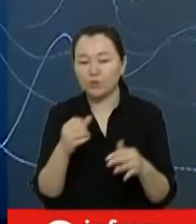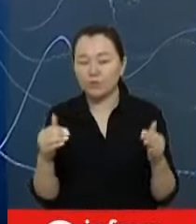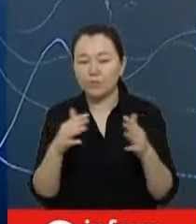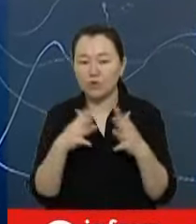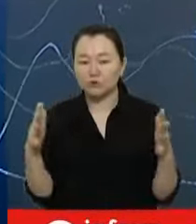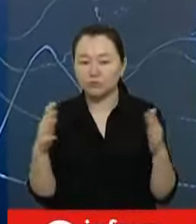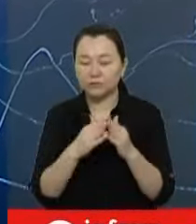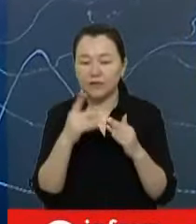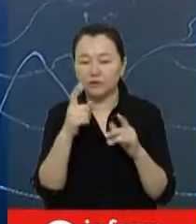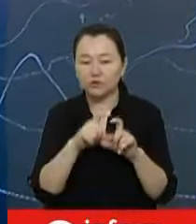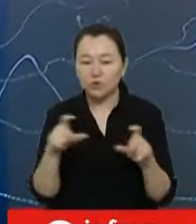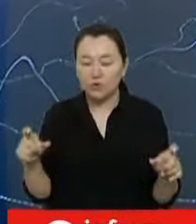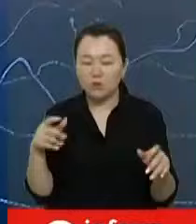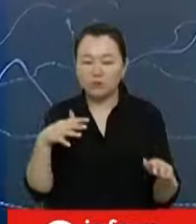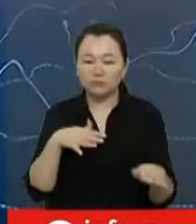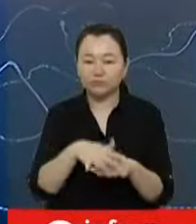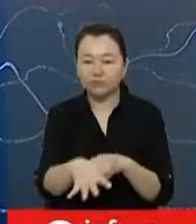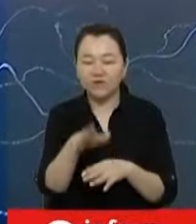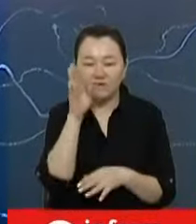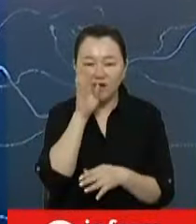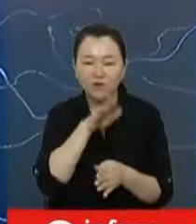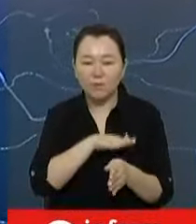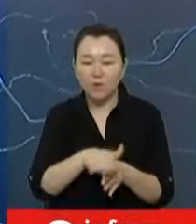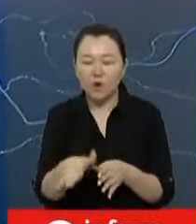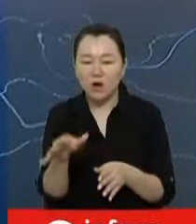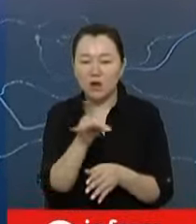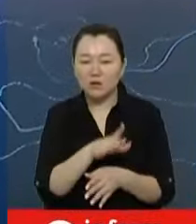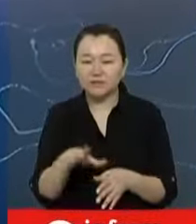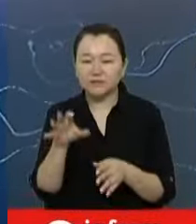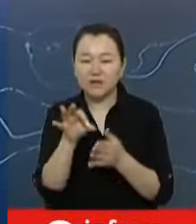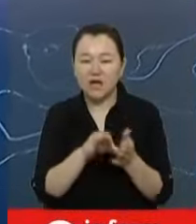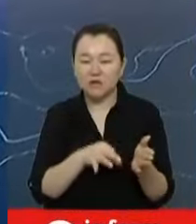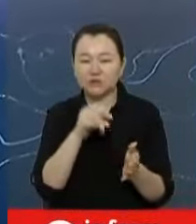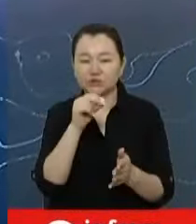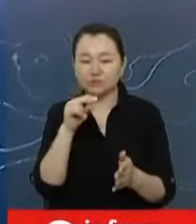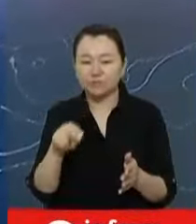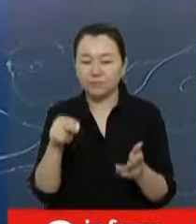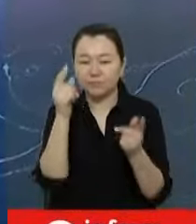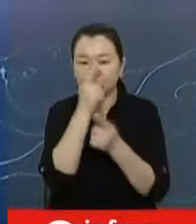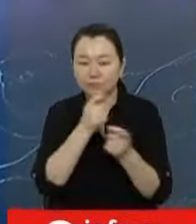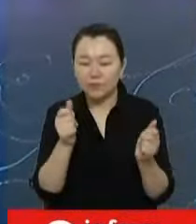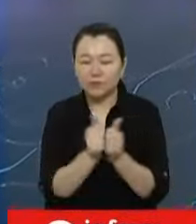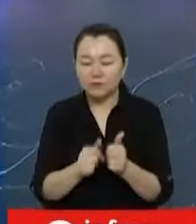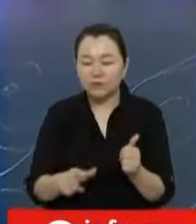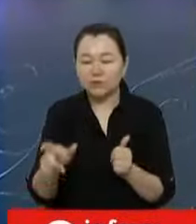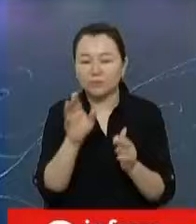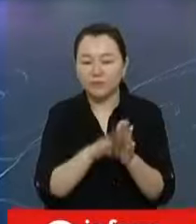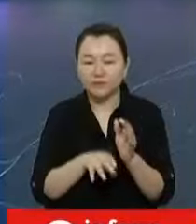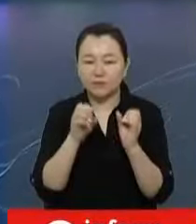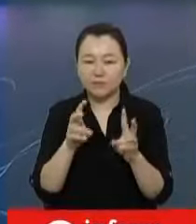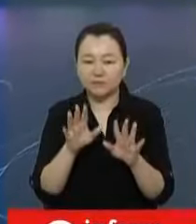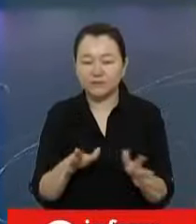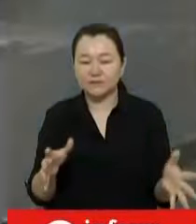бір мектепті басып қалды. Осы жағдайдан соң өңірде бірден төтенше жағдай жарияланып, өзен бойында тұратын тұрғындар қауіпсіз жерге